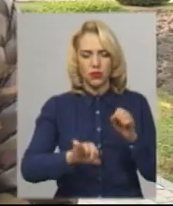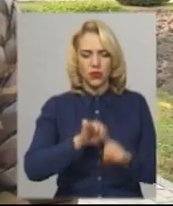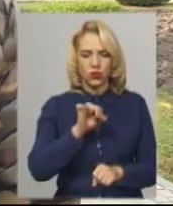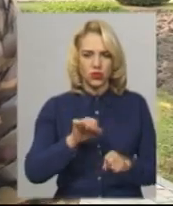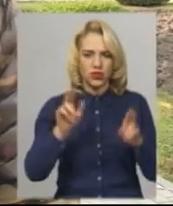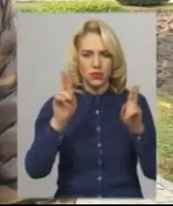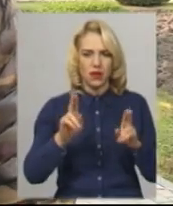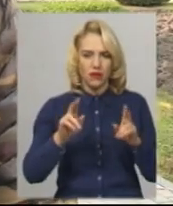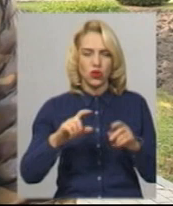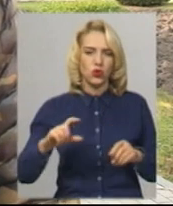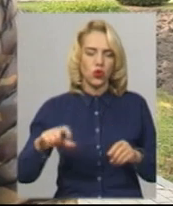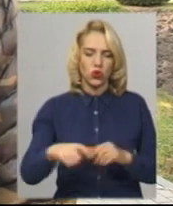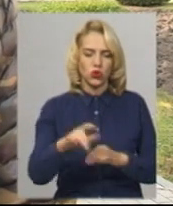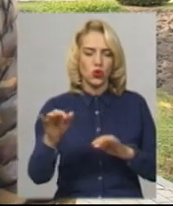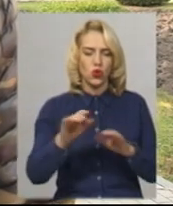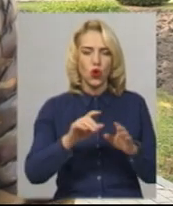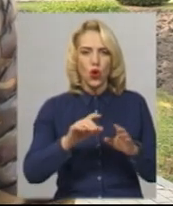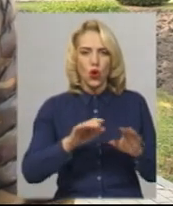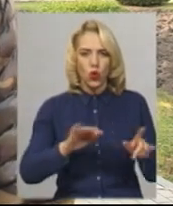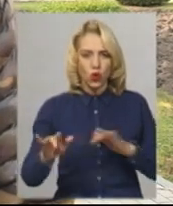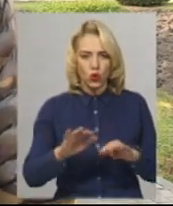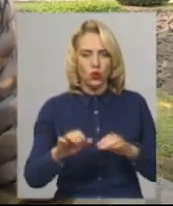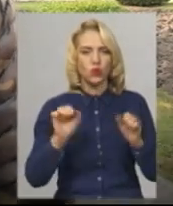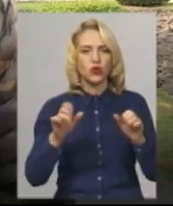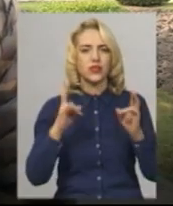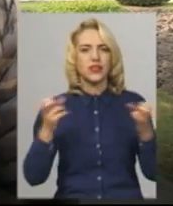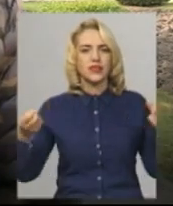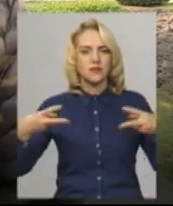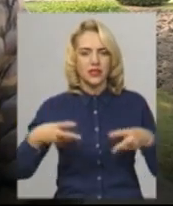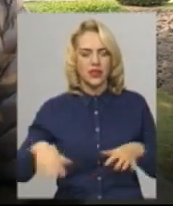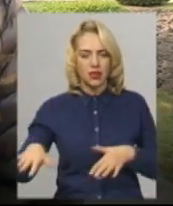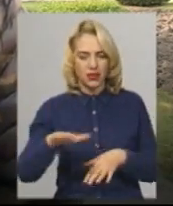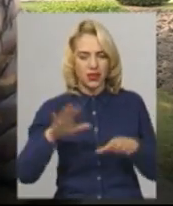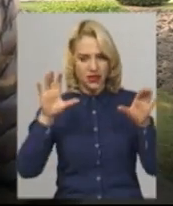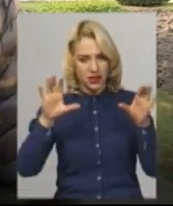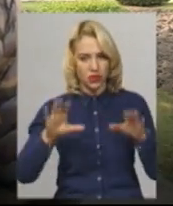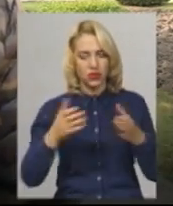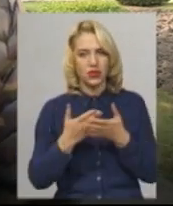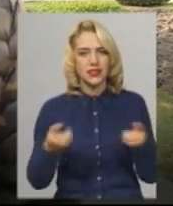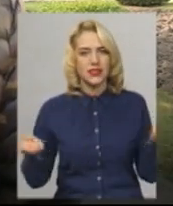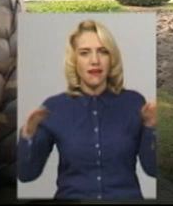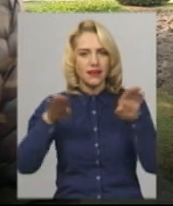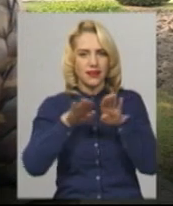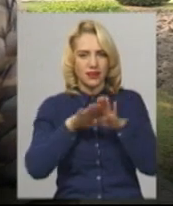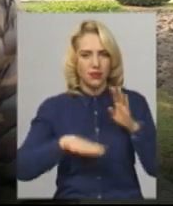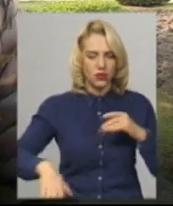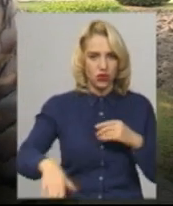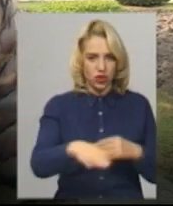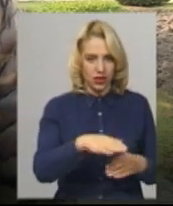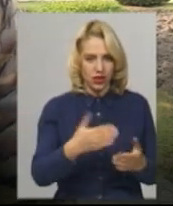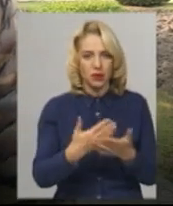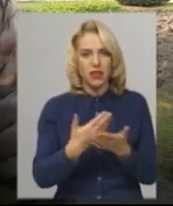спеціальних майданчиках. Законно їздити на закритих площадках типу нашого аеропорту. Коли ми